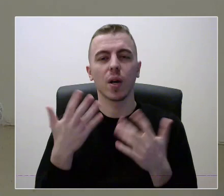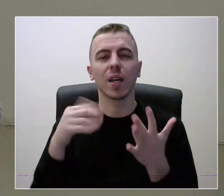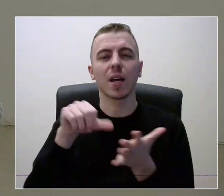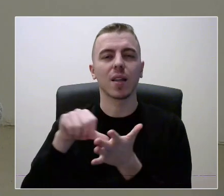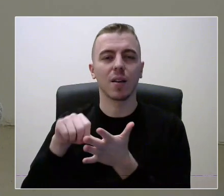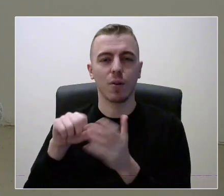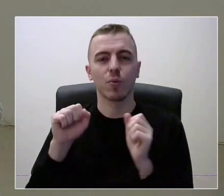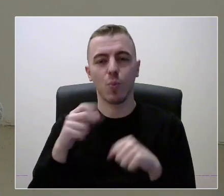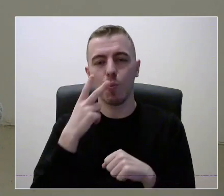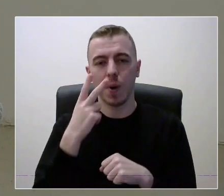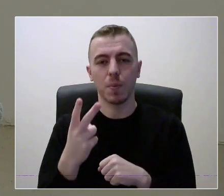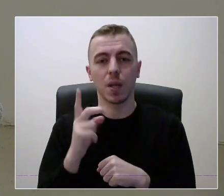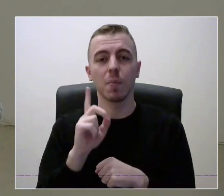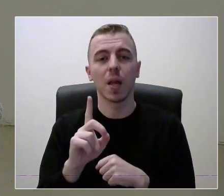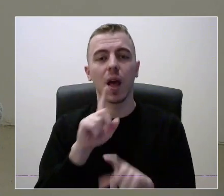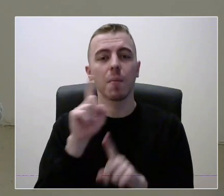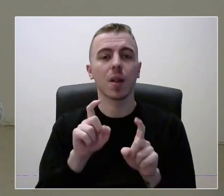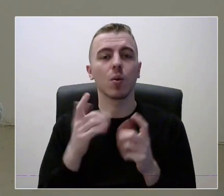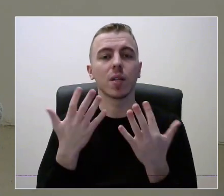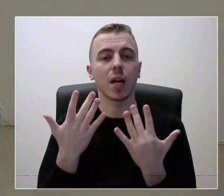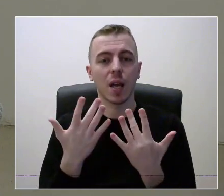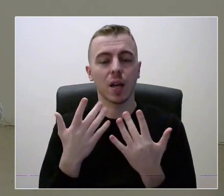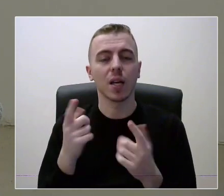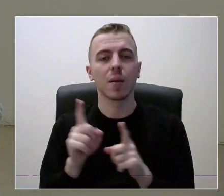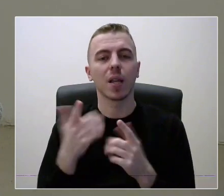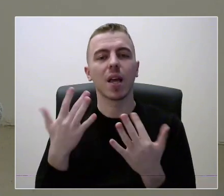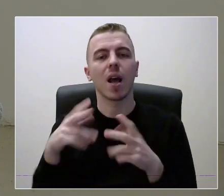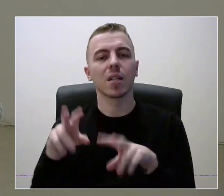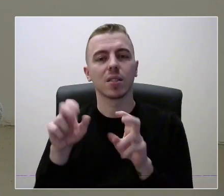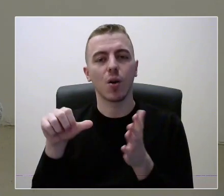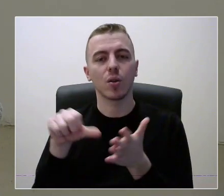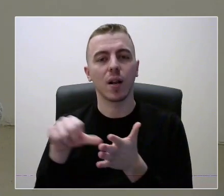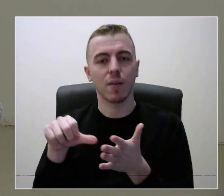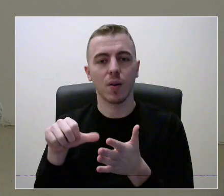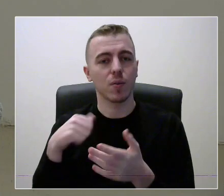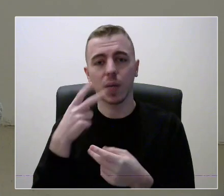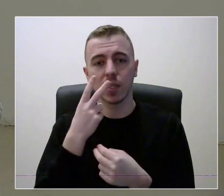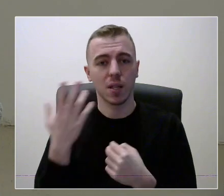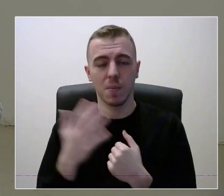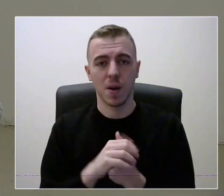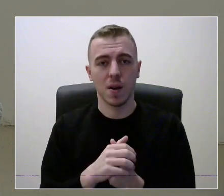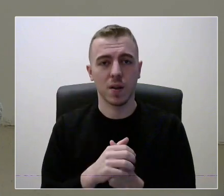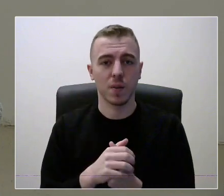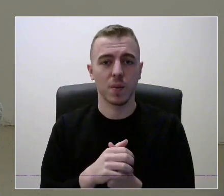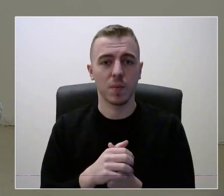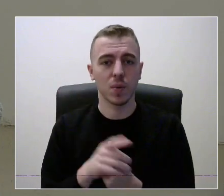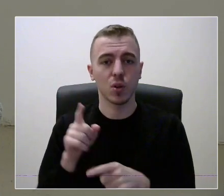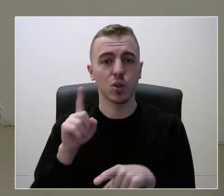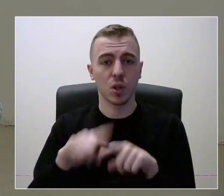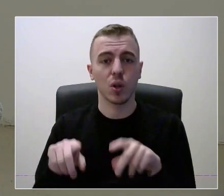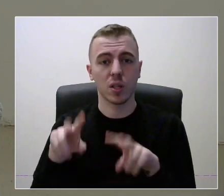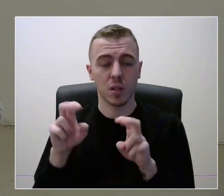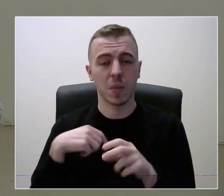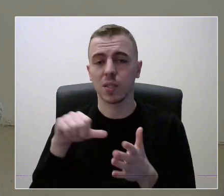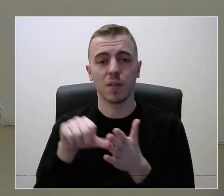galima pamatyti, bet kiek apklausia ir kiek atsisako dalyvauti, tai nesimato. Nesimato, jis iš karto atsisako, kad mes nedalyvausim,